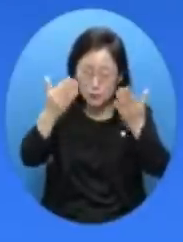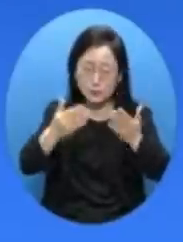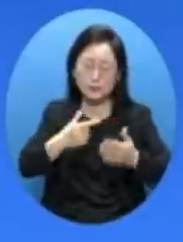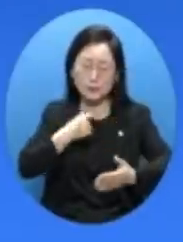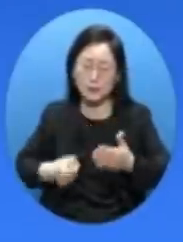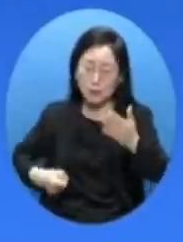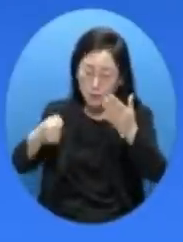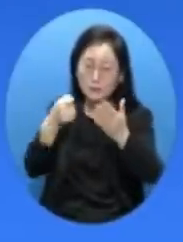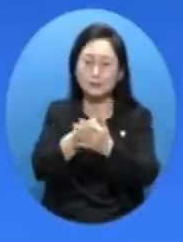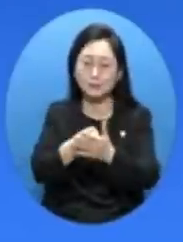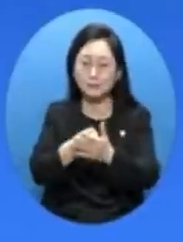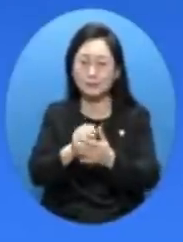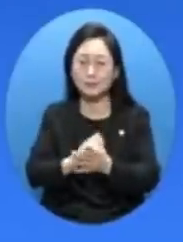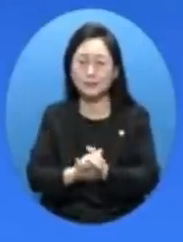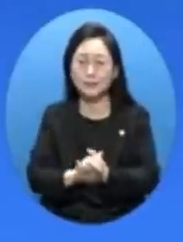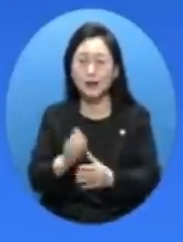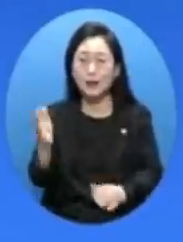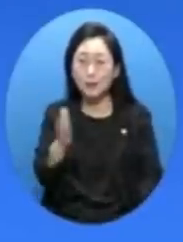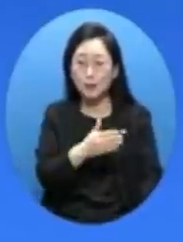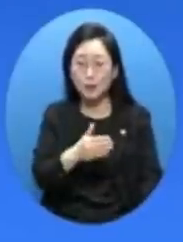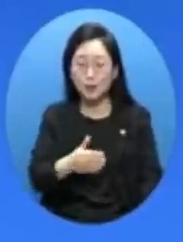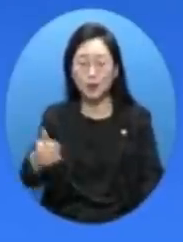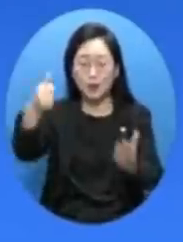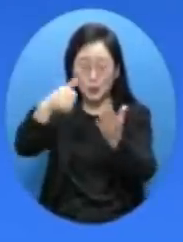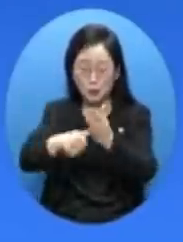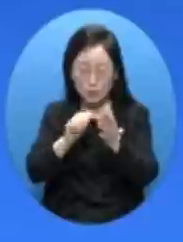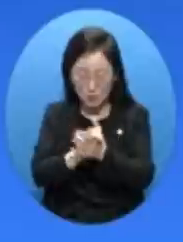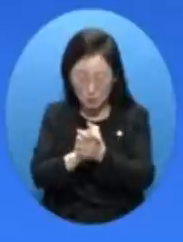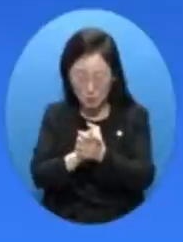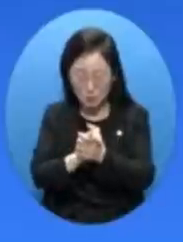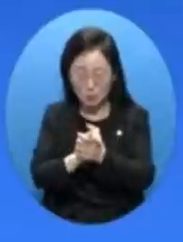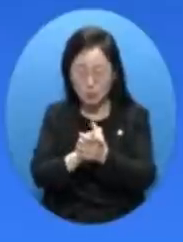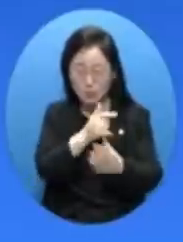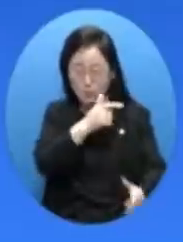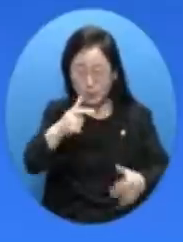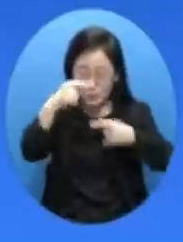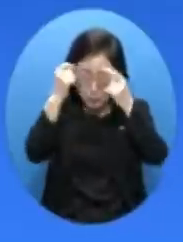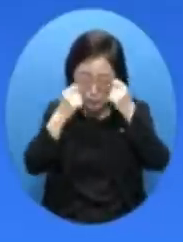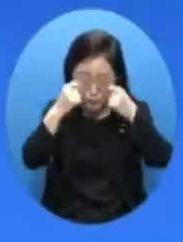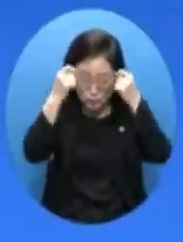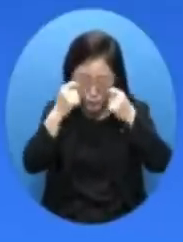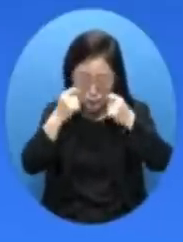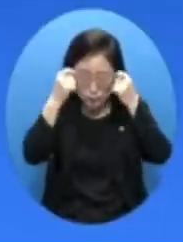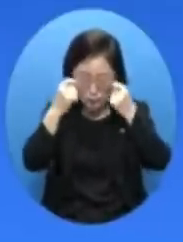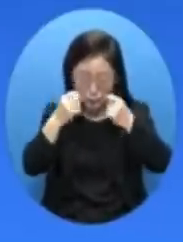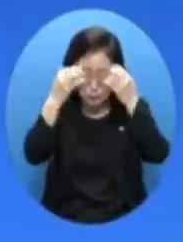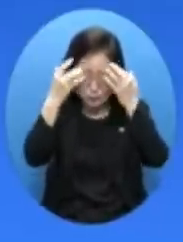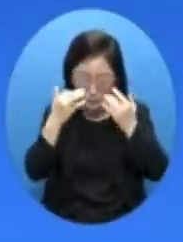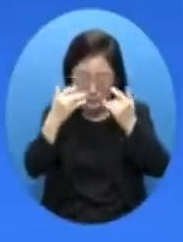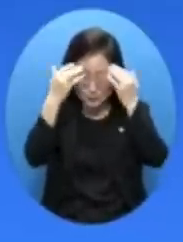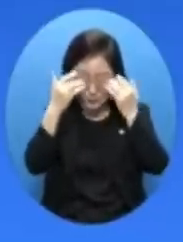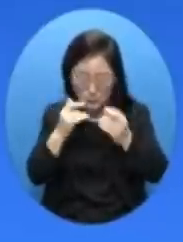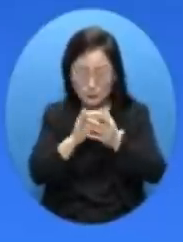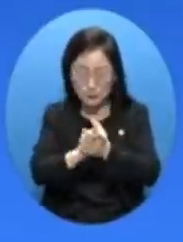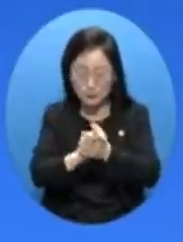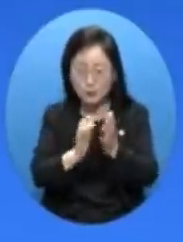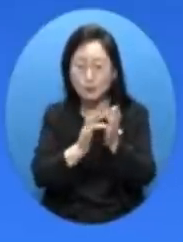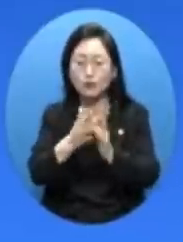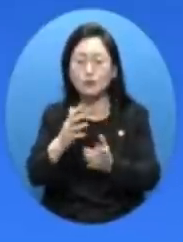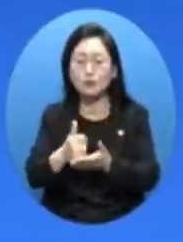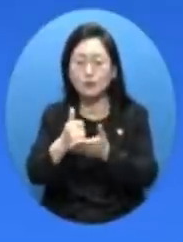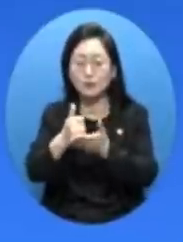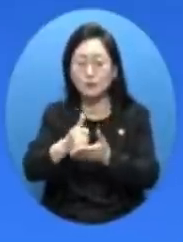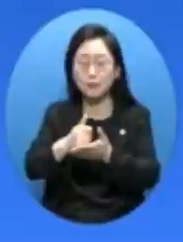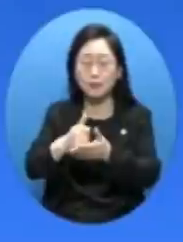하게 되었습니다. 그래서 그때부터 제가 엎드려 기도하는데 얼마나 눈물이 나는지 엎드려 기도만 하면 예수님께서